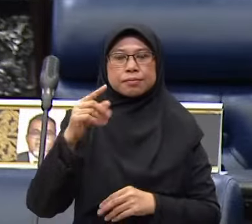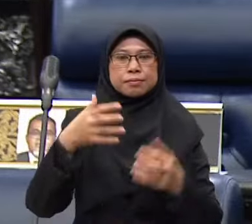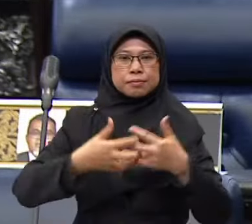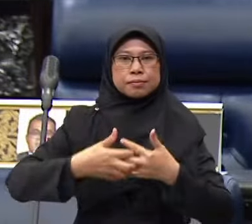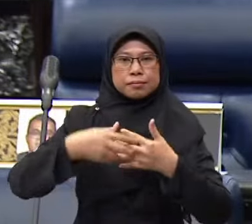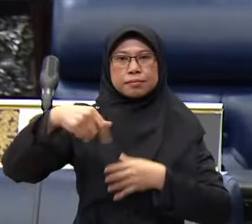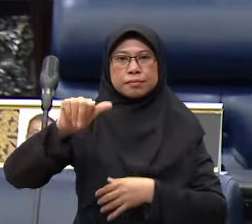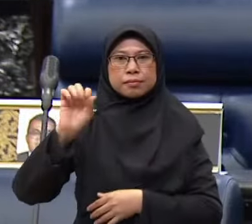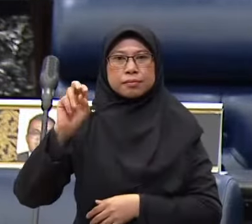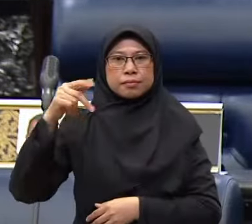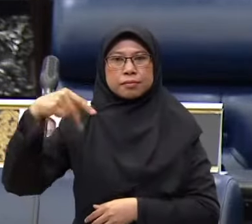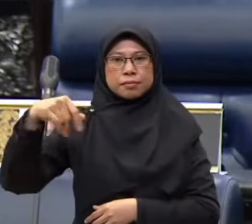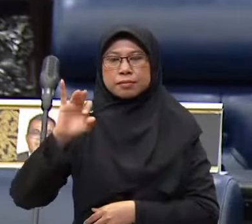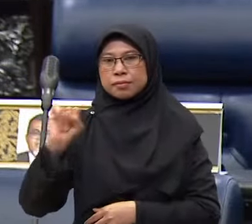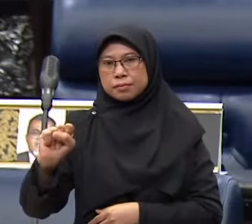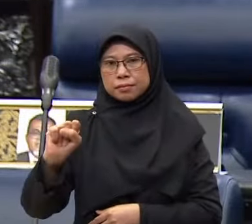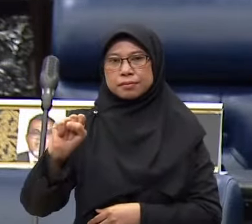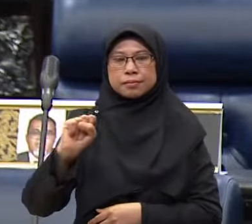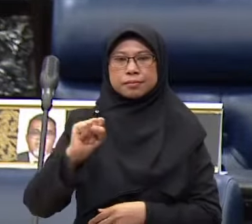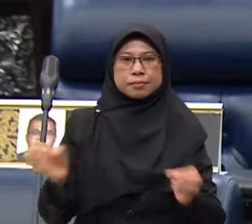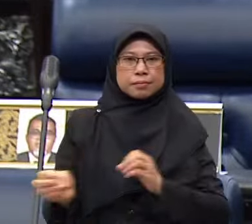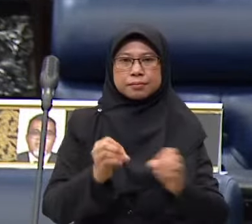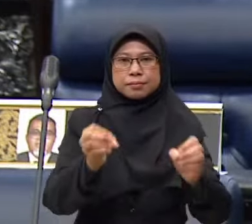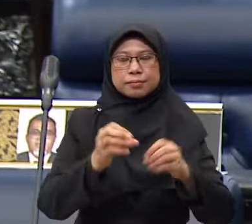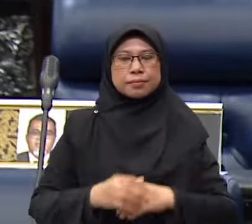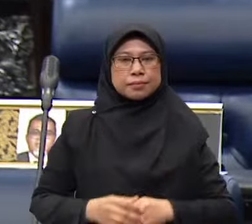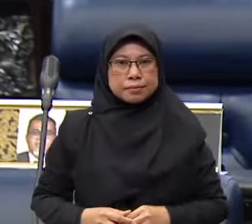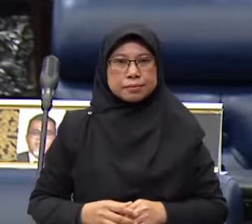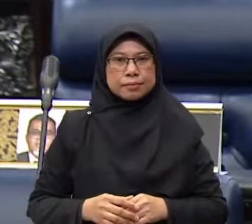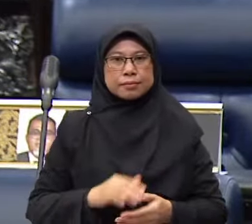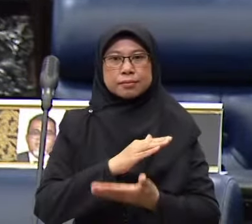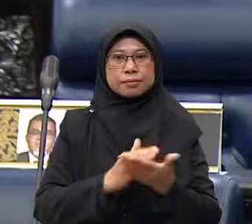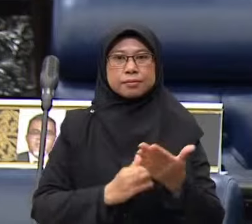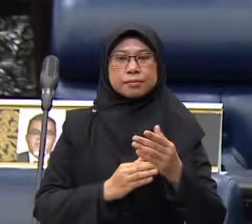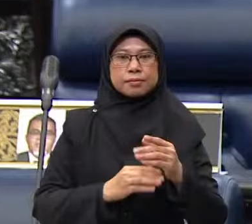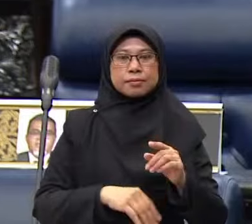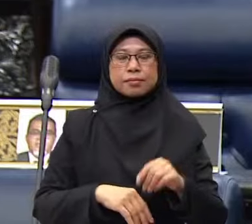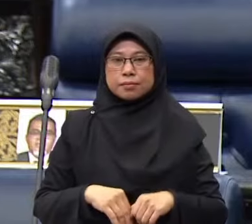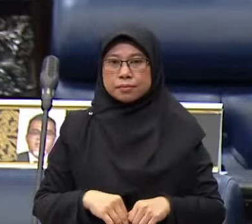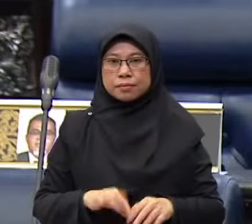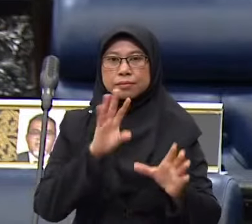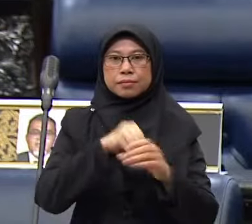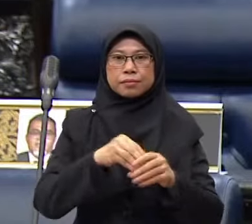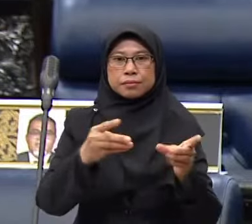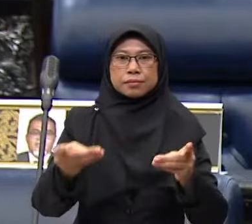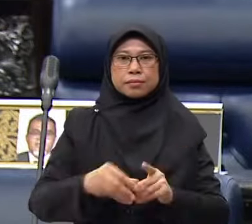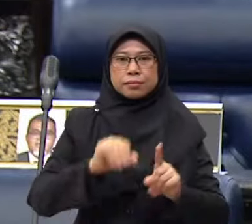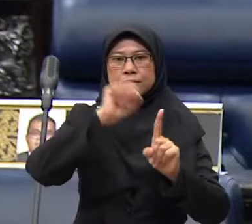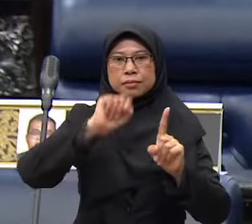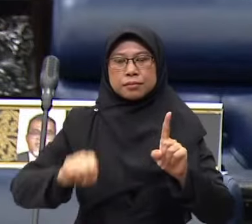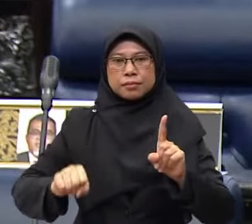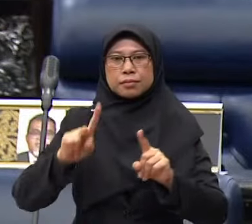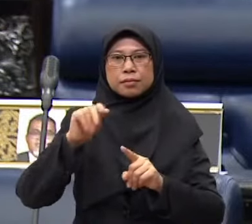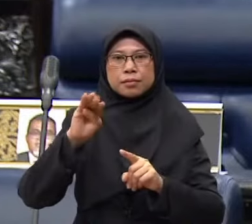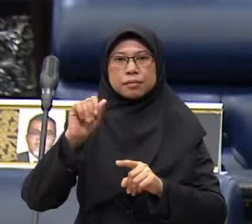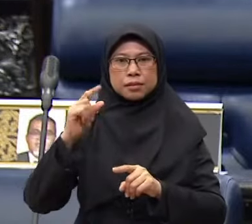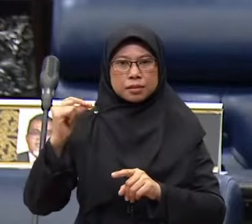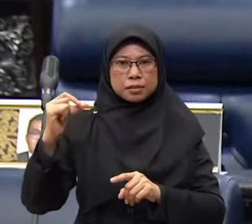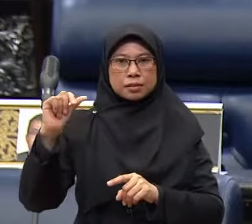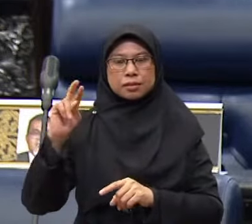berapis dengan izin refineri yang beroperasi bahagian sandagan yang merangkumi daerah Sandakan kinabatangan